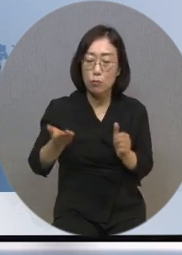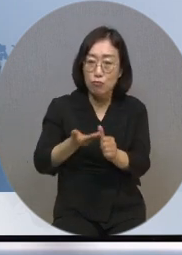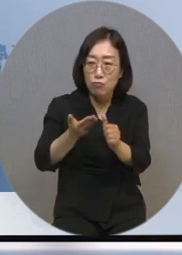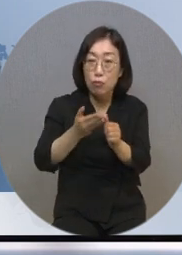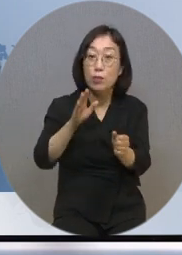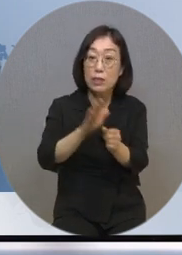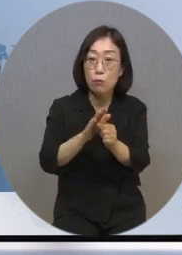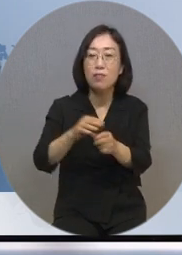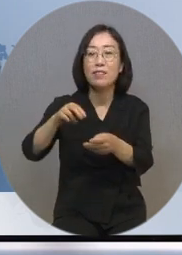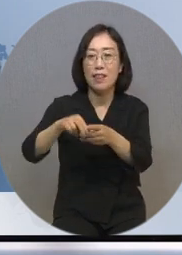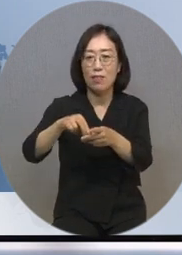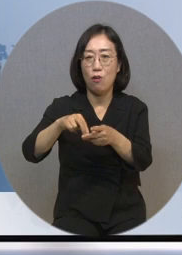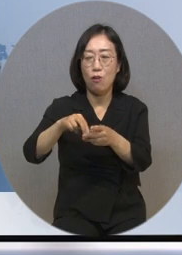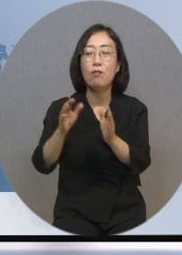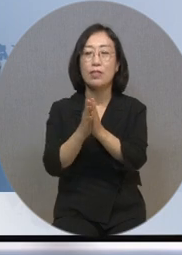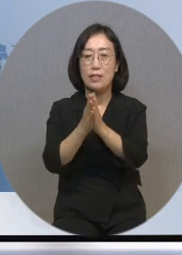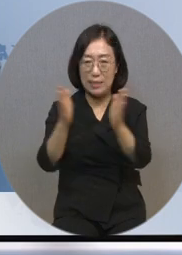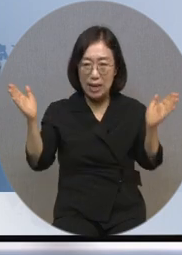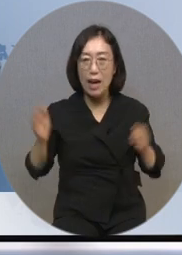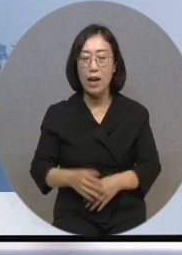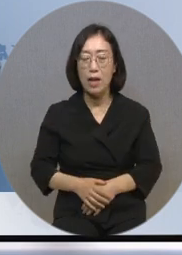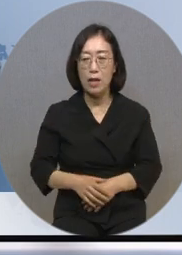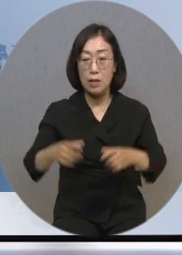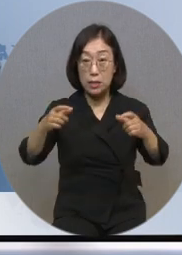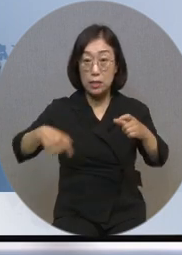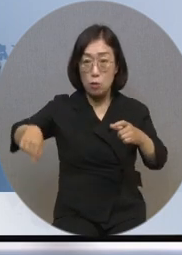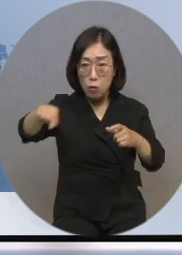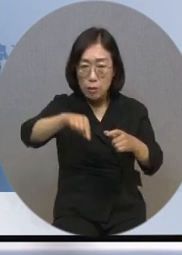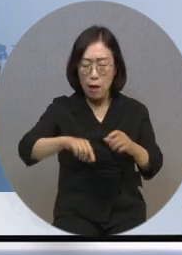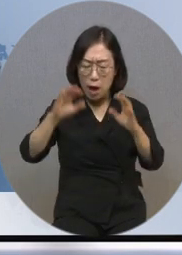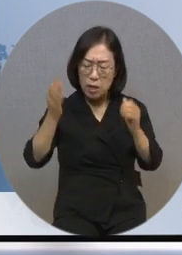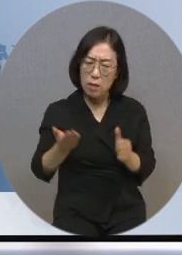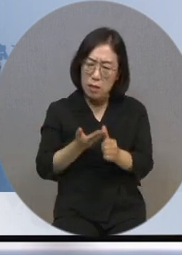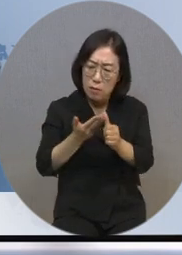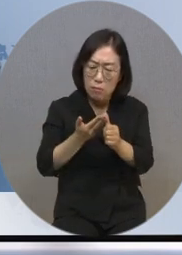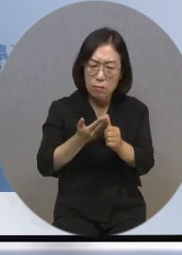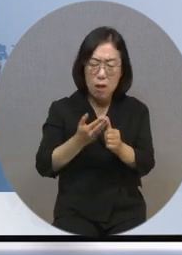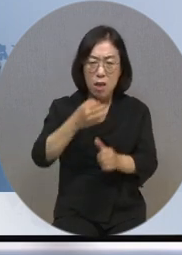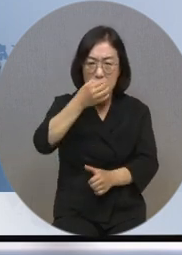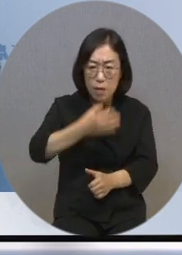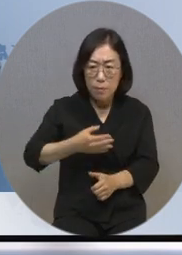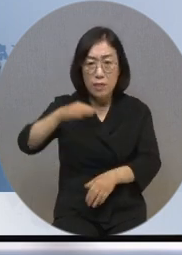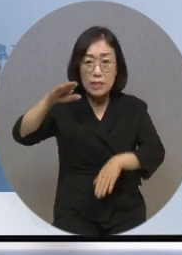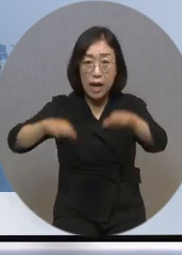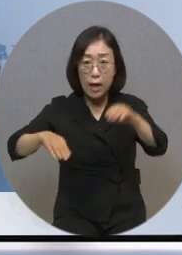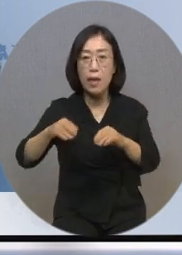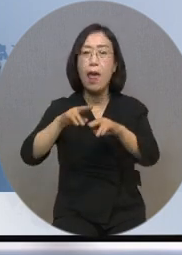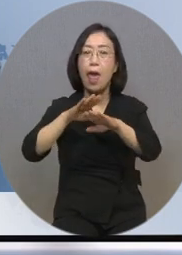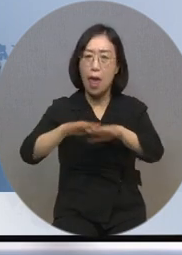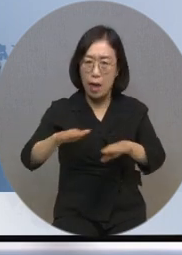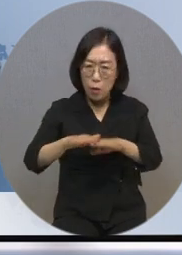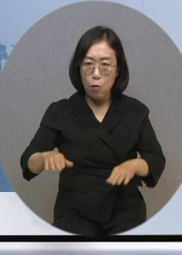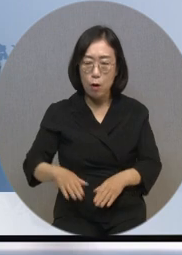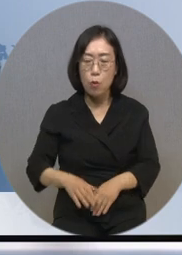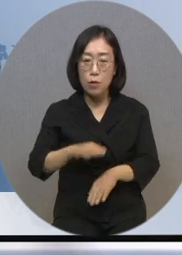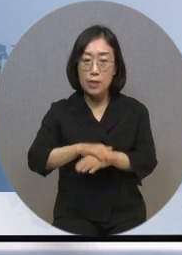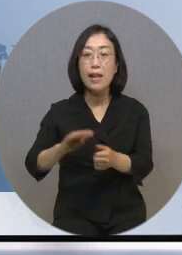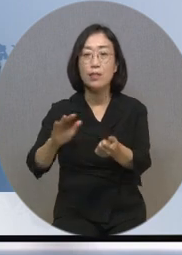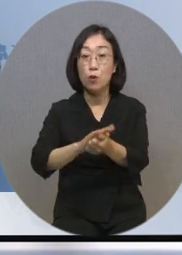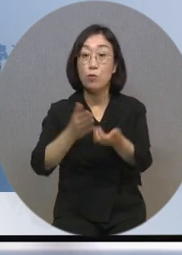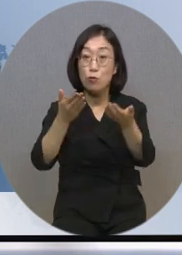열고 운영을 시작했습니다 지역 사회의 보육 격차를 해소하고 양질의 육가 종합 서비스를 제공한다는